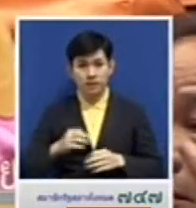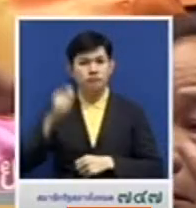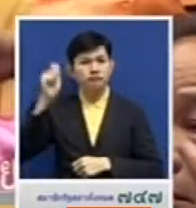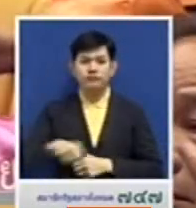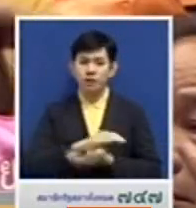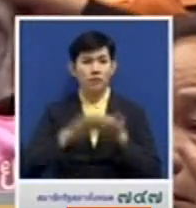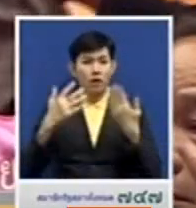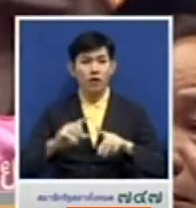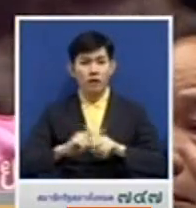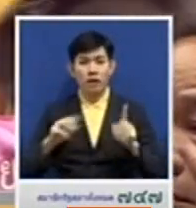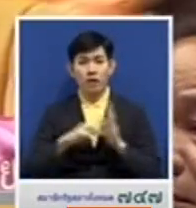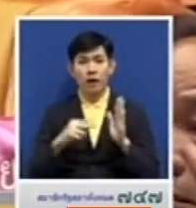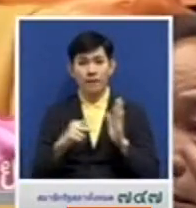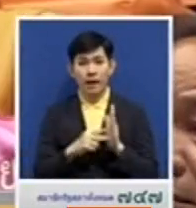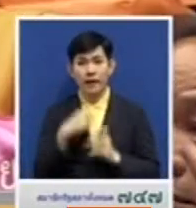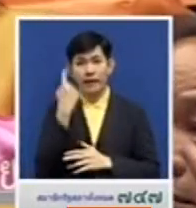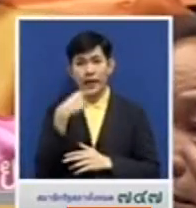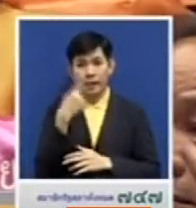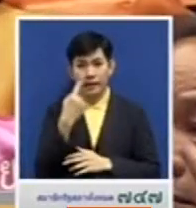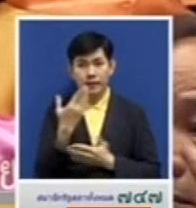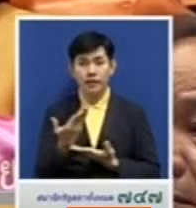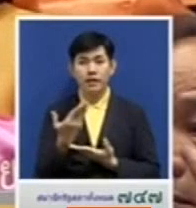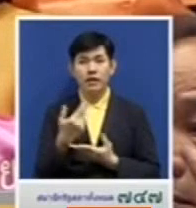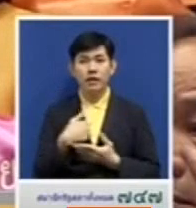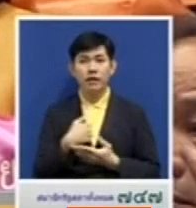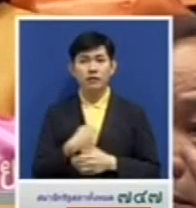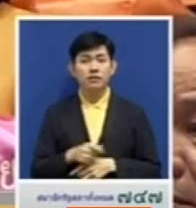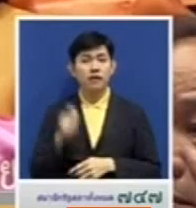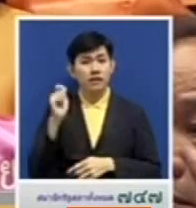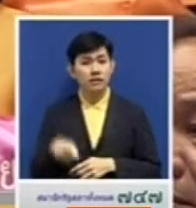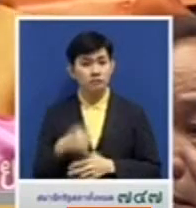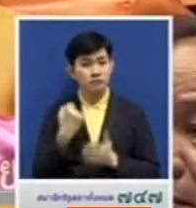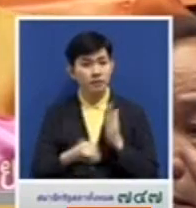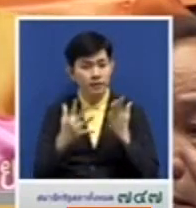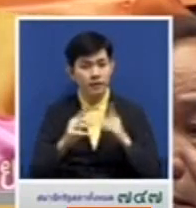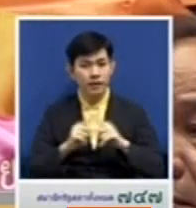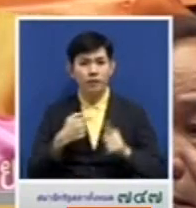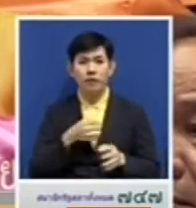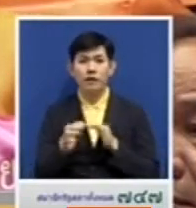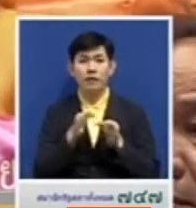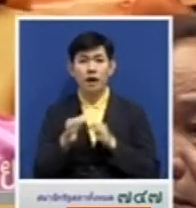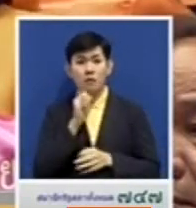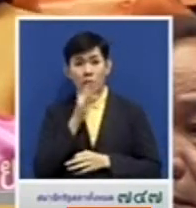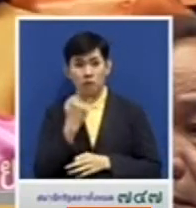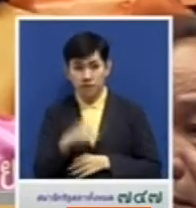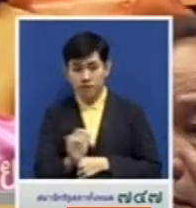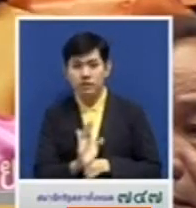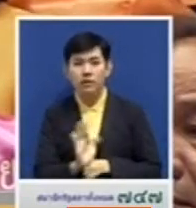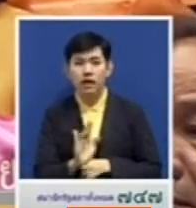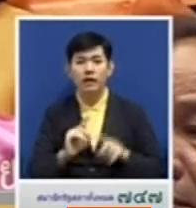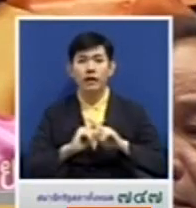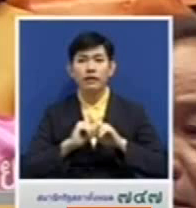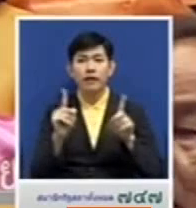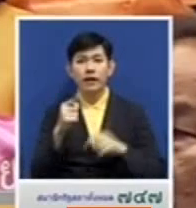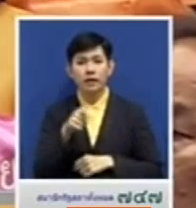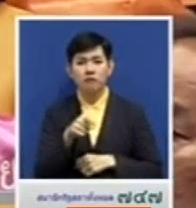หมายความว่าคนที่อยู่ไม่ได้ตัดสินว่าผิดนั้นแต่ผมอธิบายไม่ได้บอกว่าท่านผิดนะครับแต่ท่